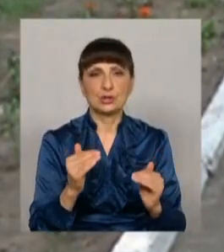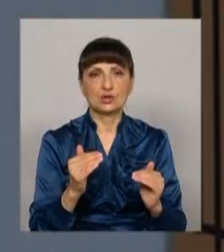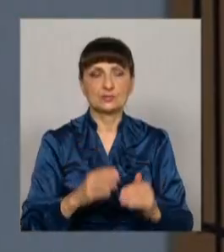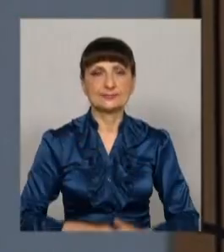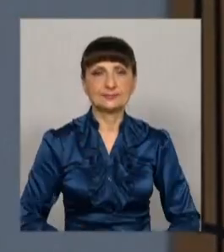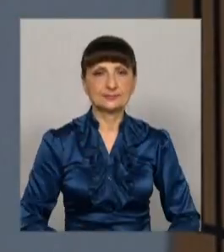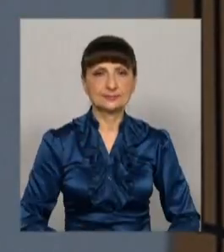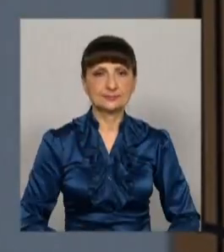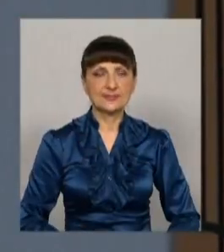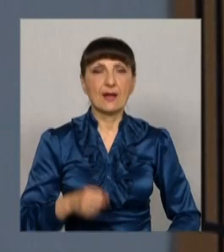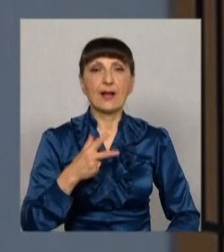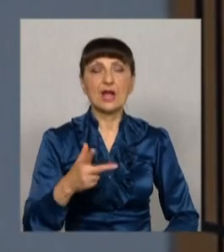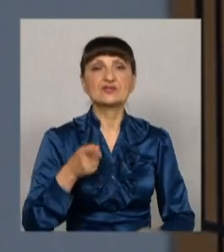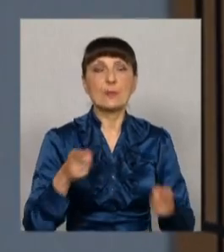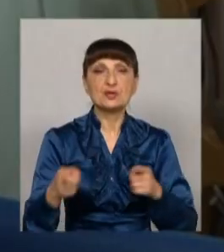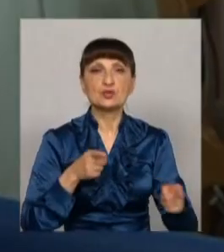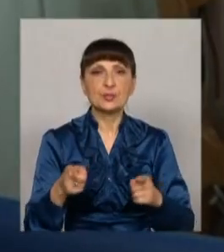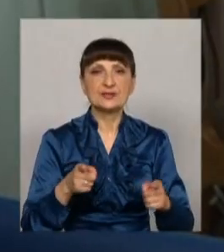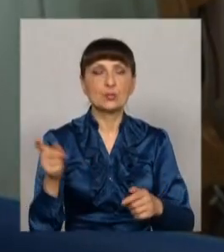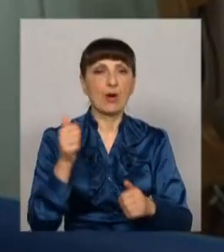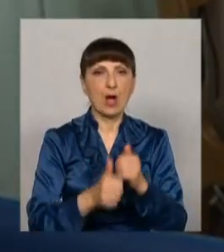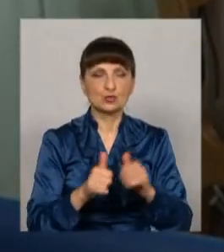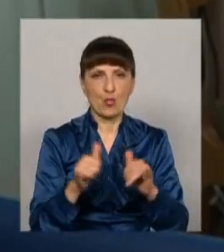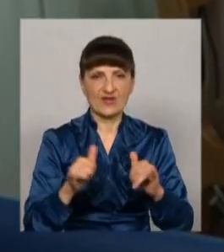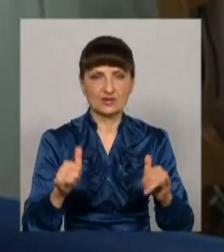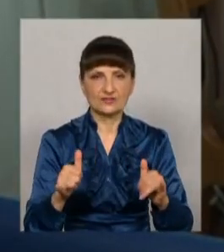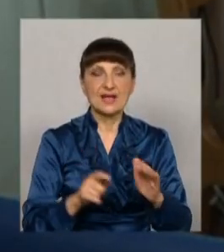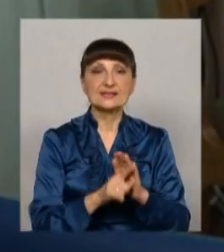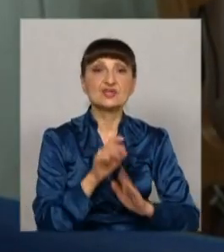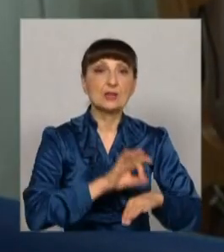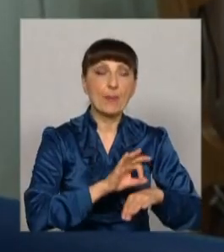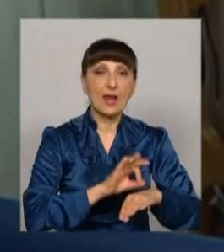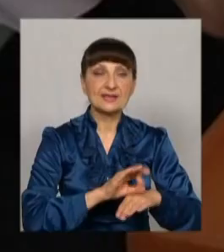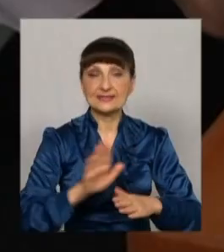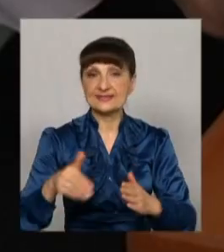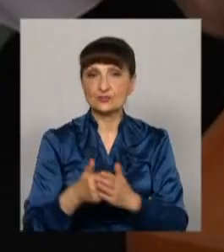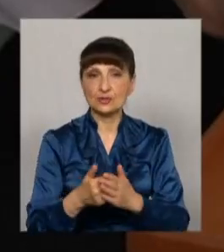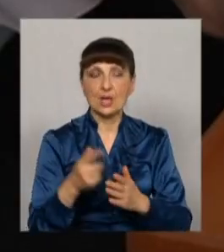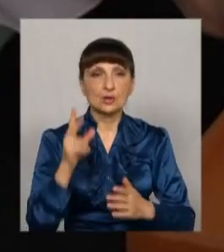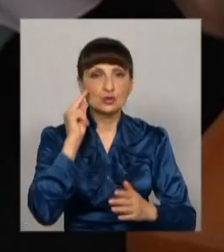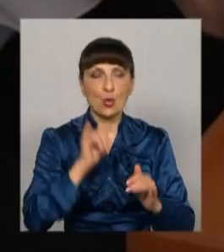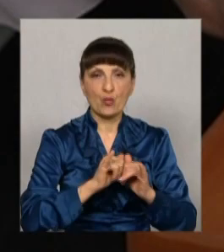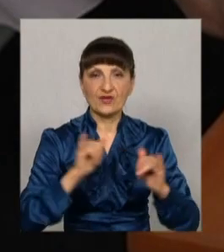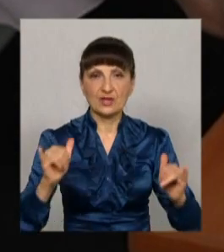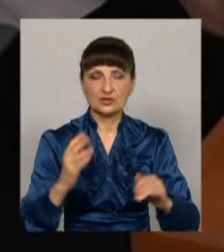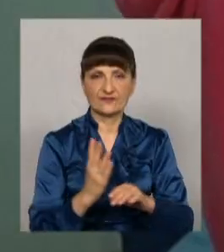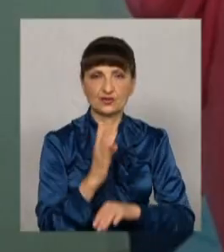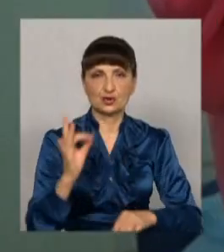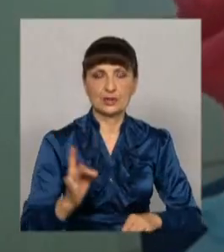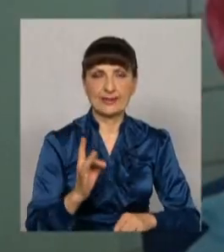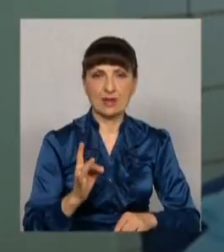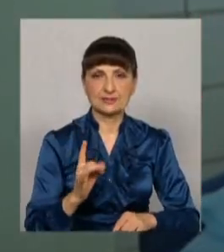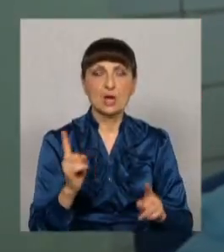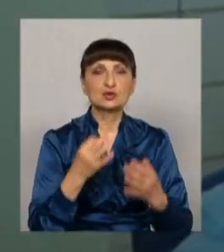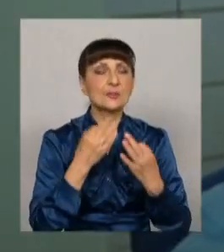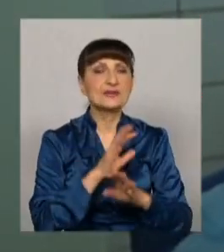приступов. Количество приступов из года в год у девушки растет. С начала течения болезни и по сегодняшний день их число увеличилось в 4 раза. Чтобы